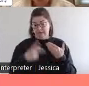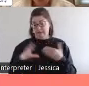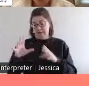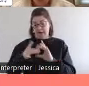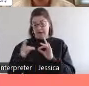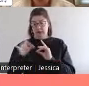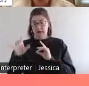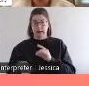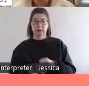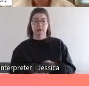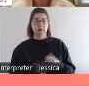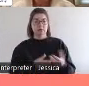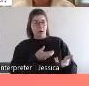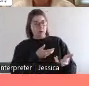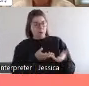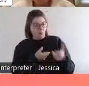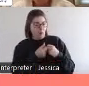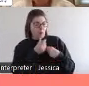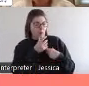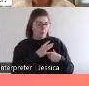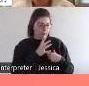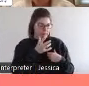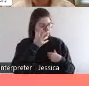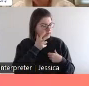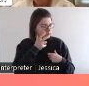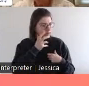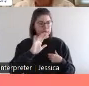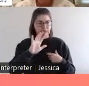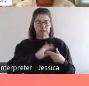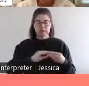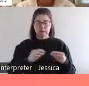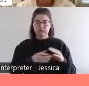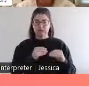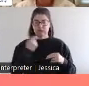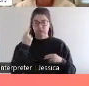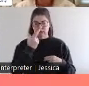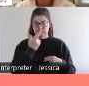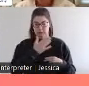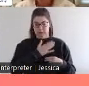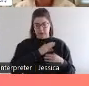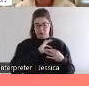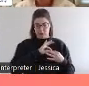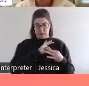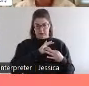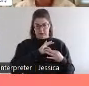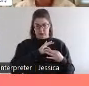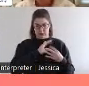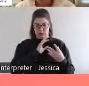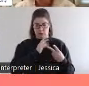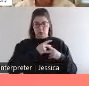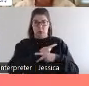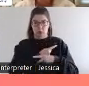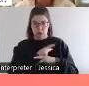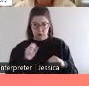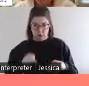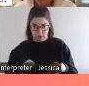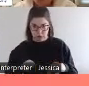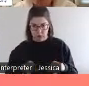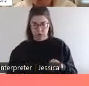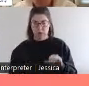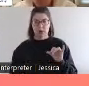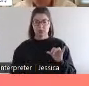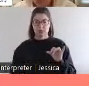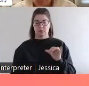45 des femmes ont dit que c'était bien d'entendre des histoires des autres femmes. Être avec des femmes, écouter leurs histoires et me rendre compte que mes relations